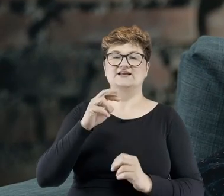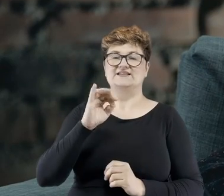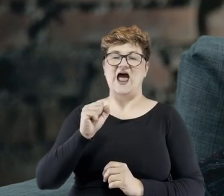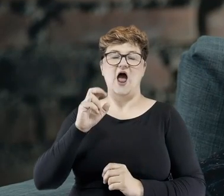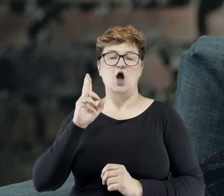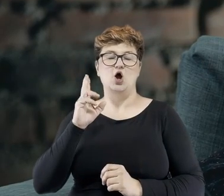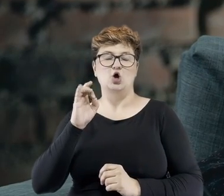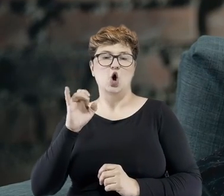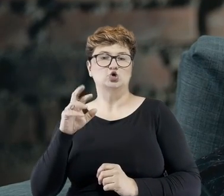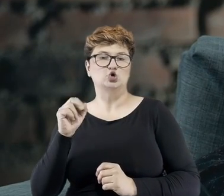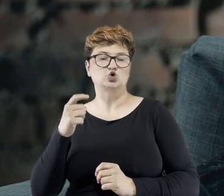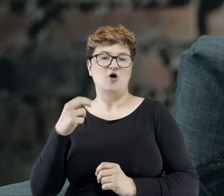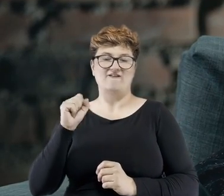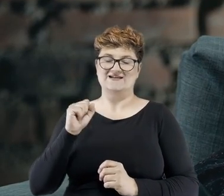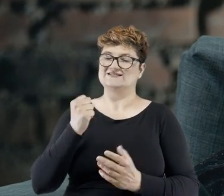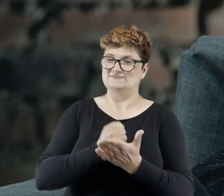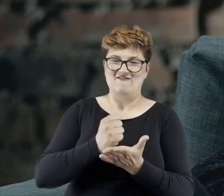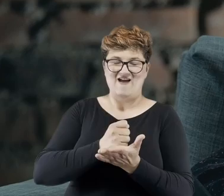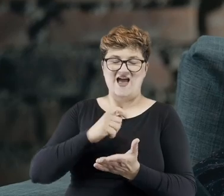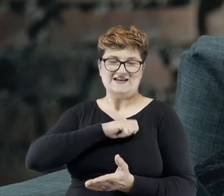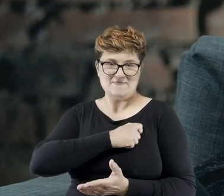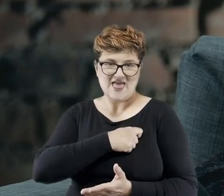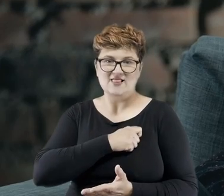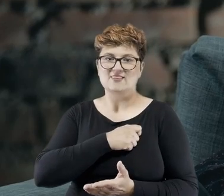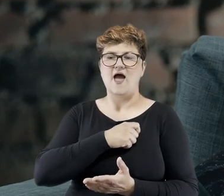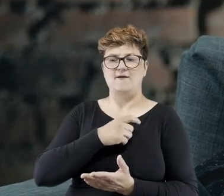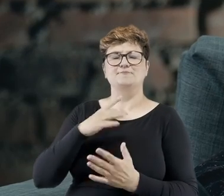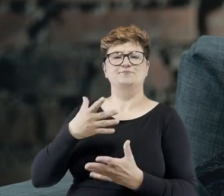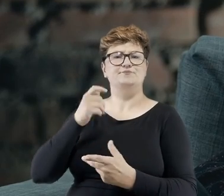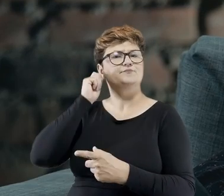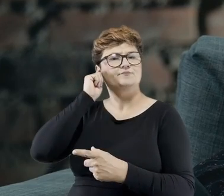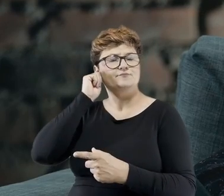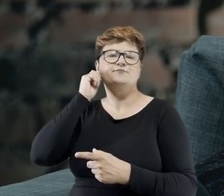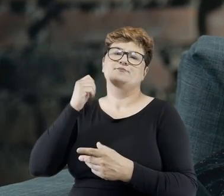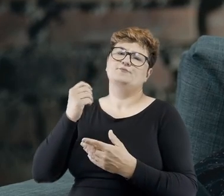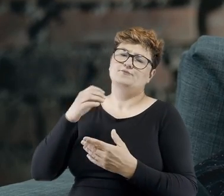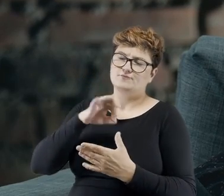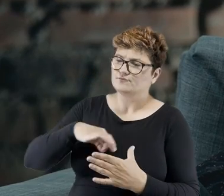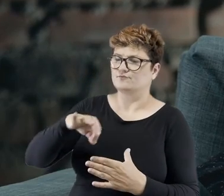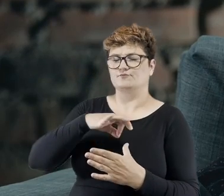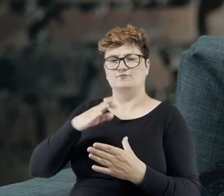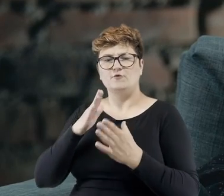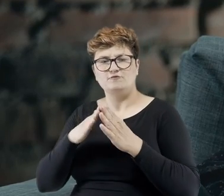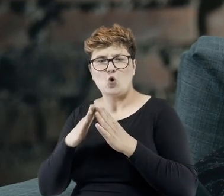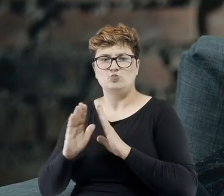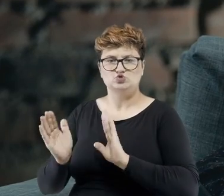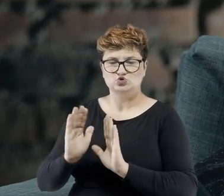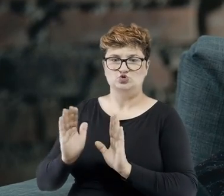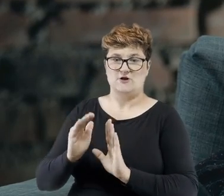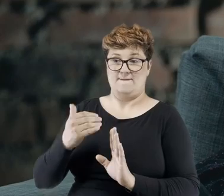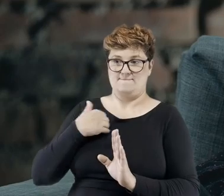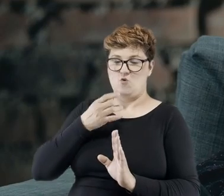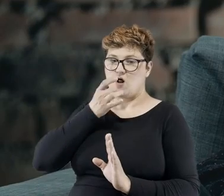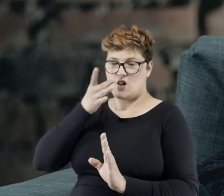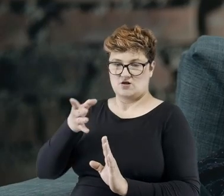Rity Gordonowej, która została takiej gospodyni domu, która została